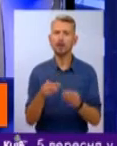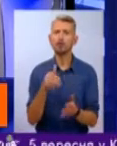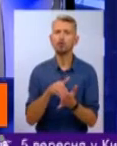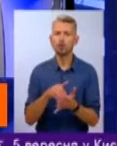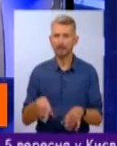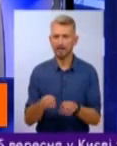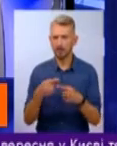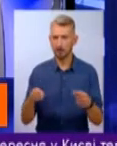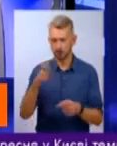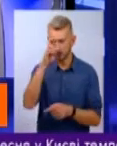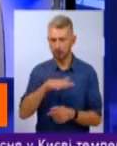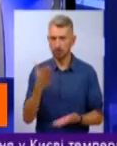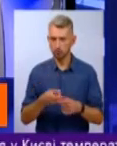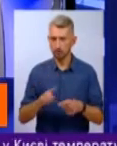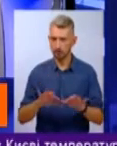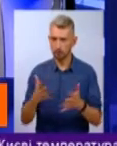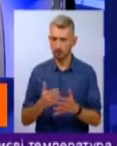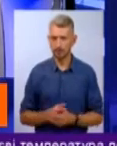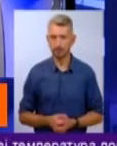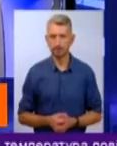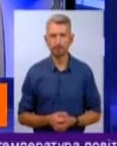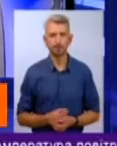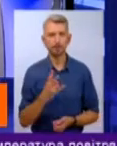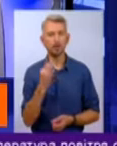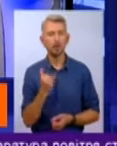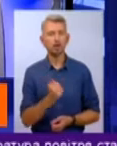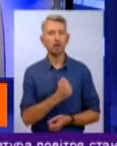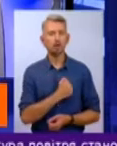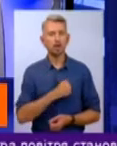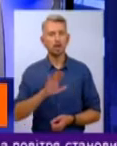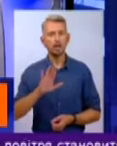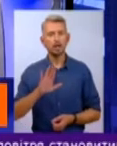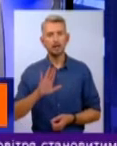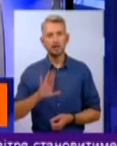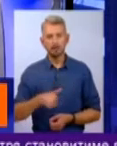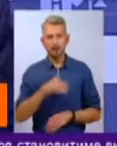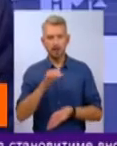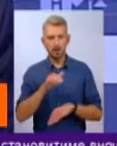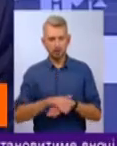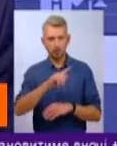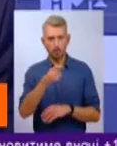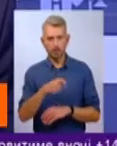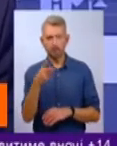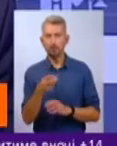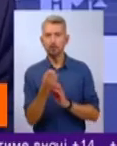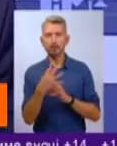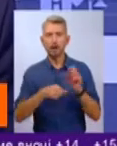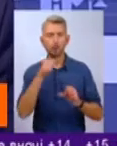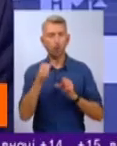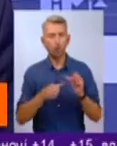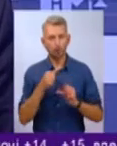такі речі країні, якщо це відбувається? Ну, от, на жаль, після фактично війни 2014